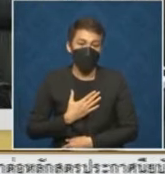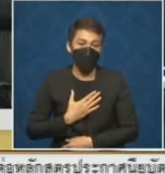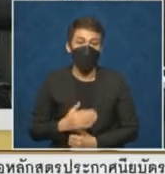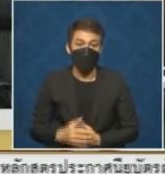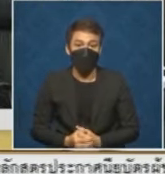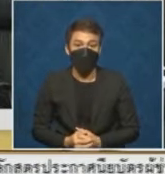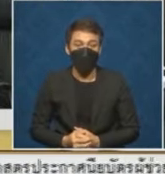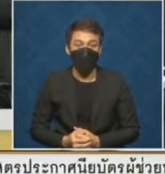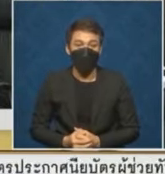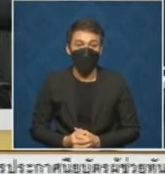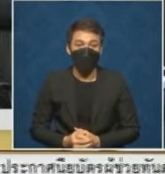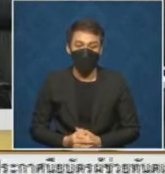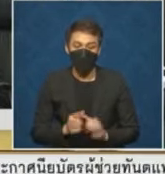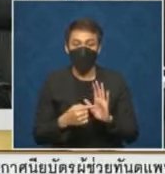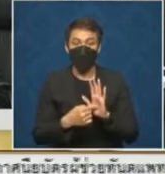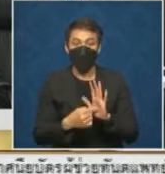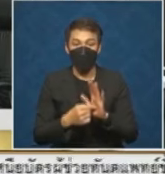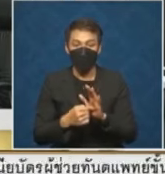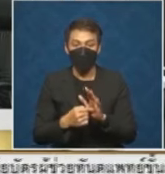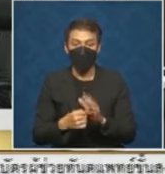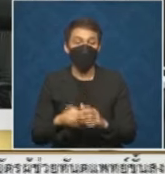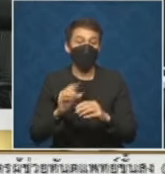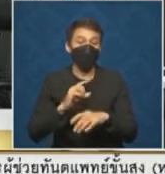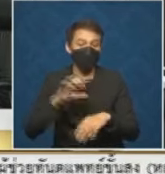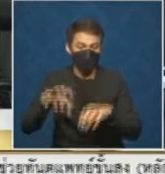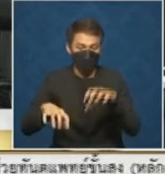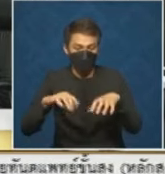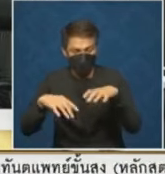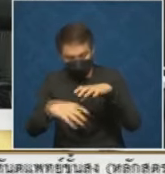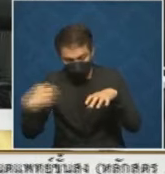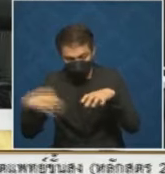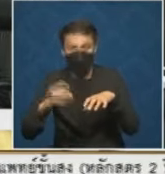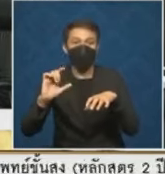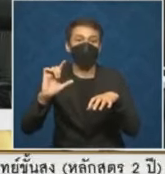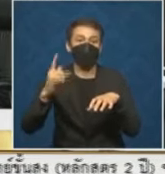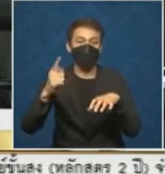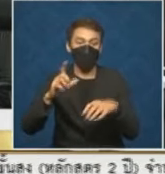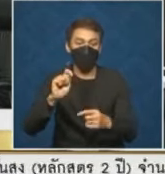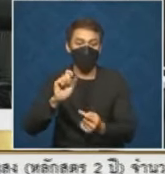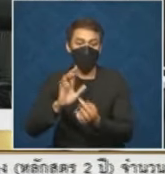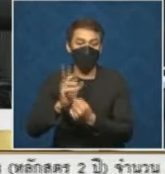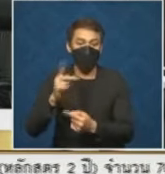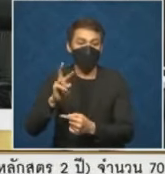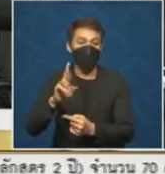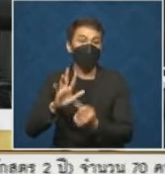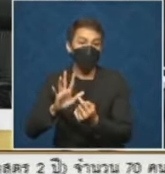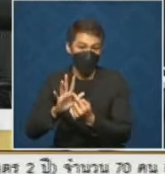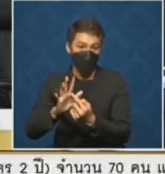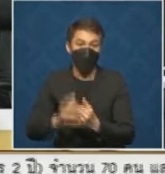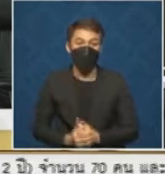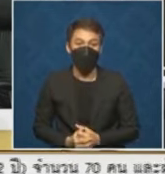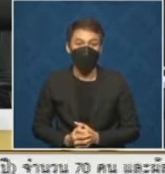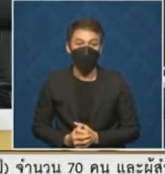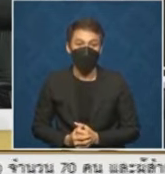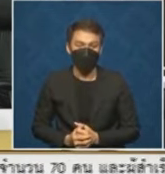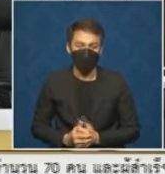พระรามได้อยู่หรือทางที่ดีขอแนะนำ อันนี้คุณเปรวแนะนำใช่ไหมคะ ย้ายคอกยก